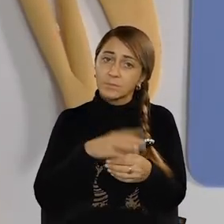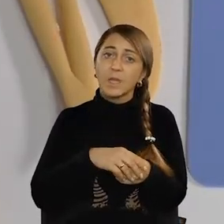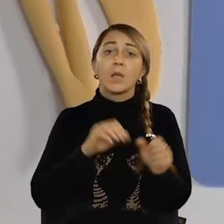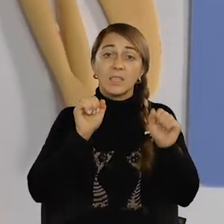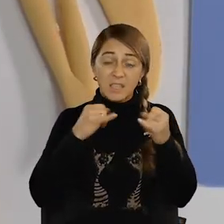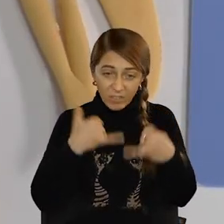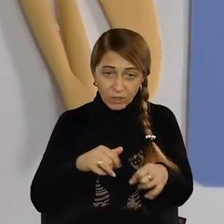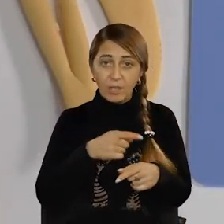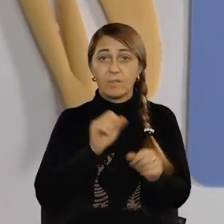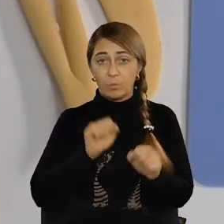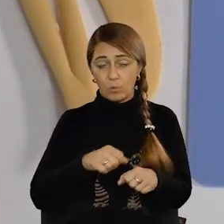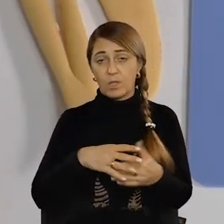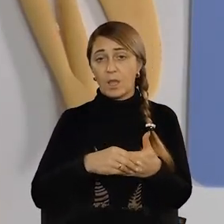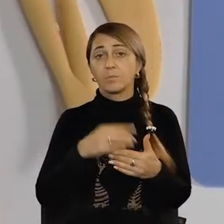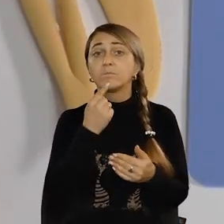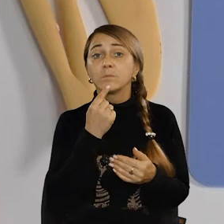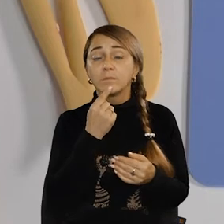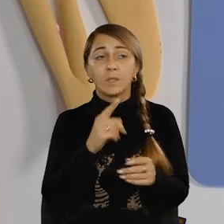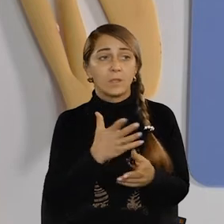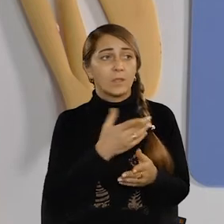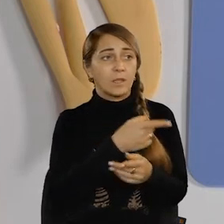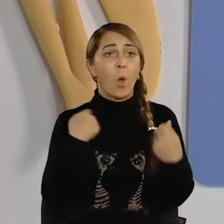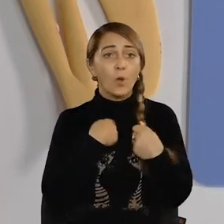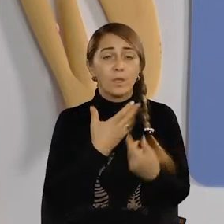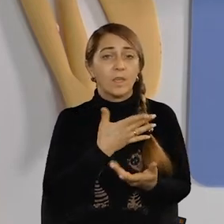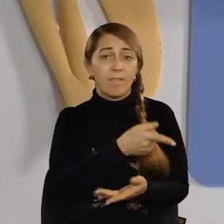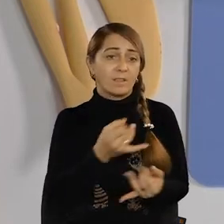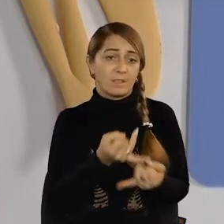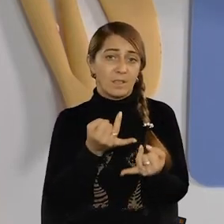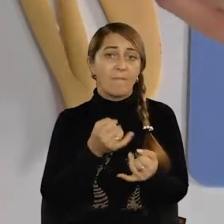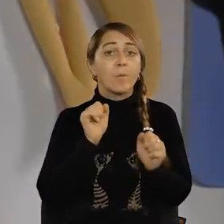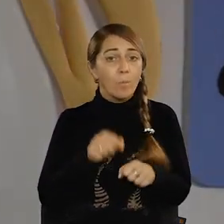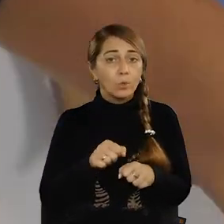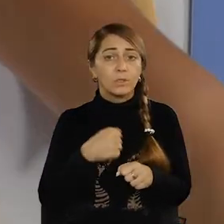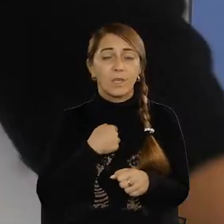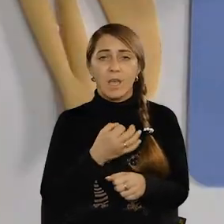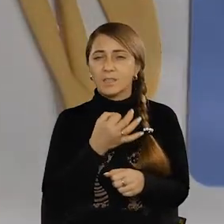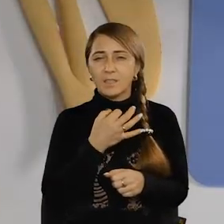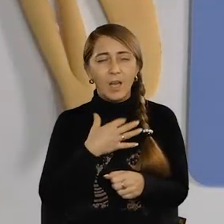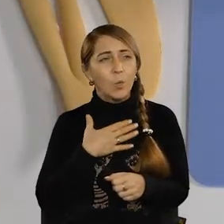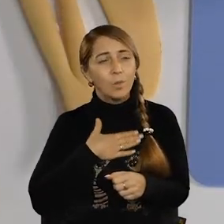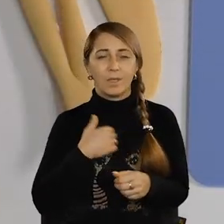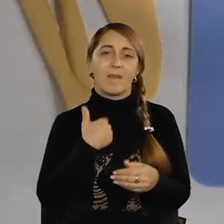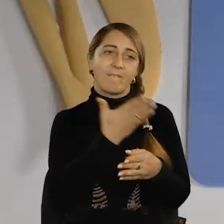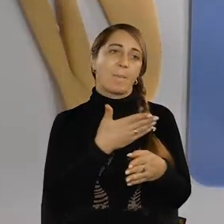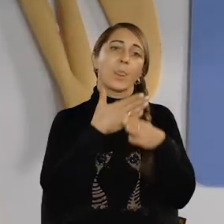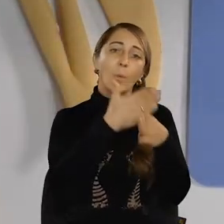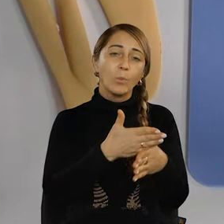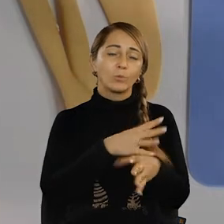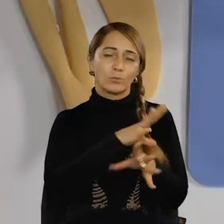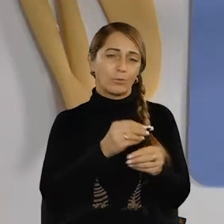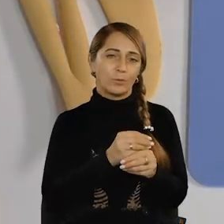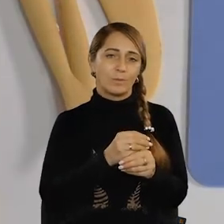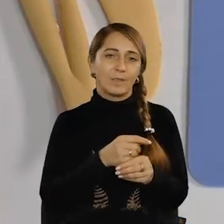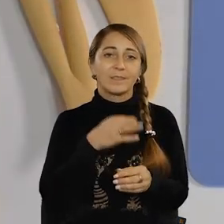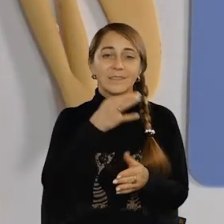ви маєте право торкнутися будь-якого одягу, який вас цікавить. І я залюбки допоможу вам у цьому», – відповів